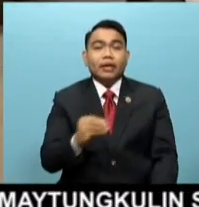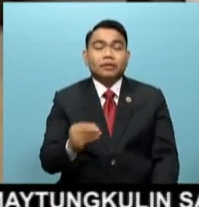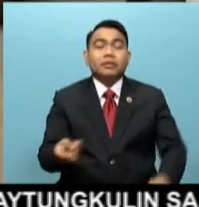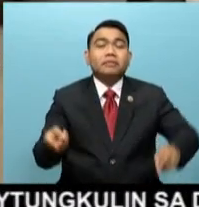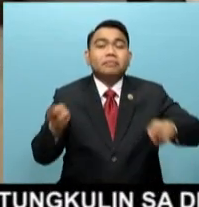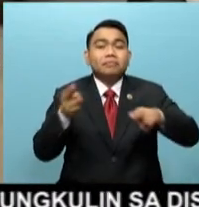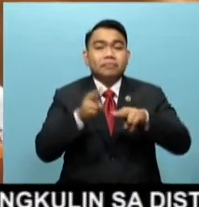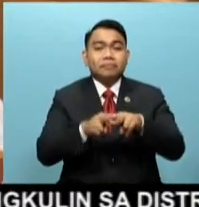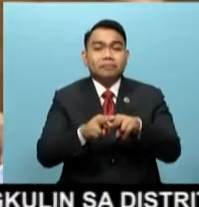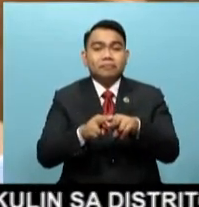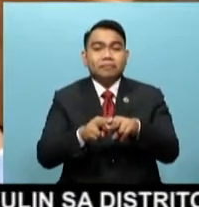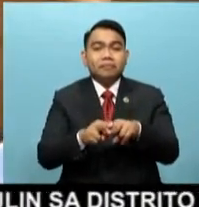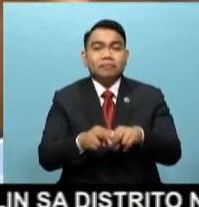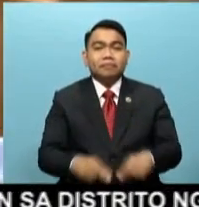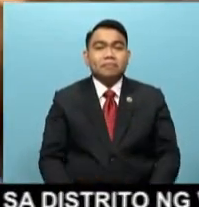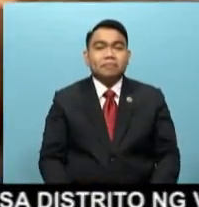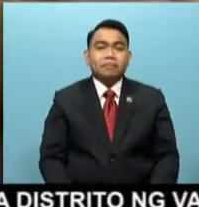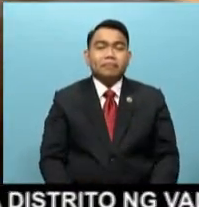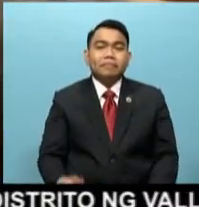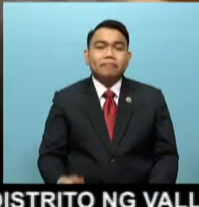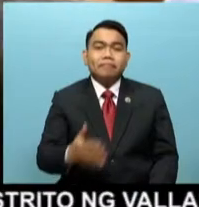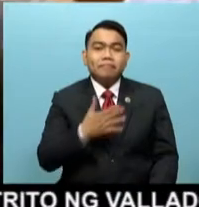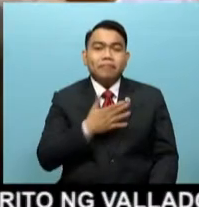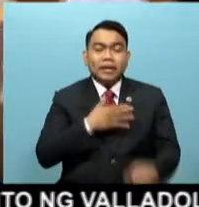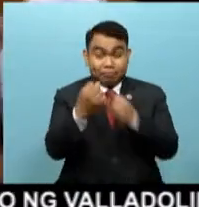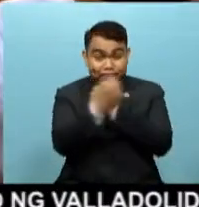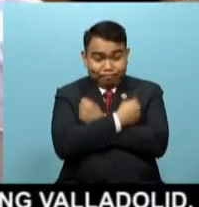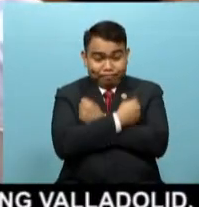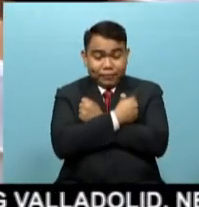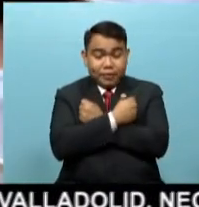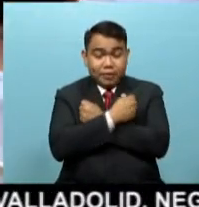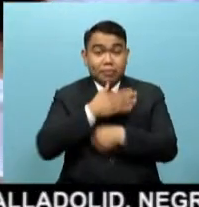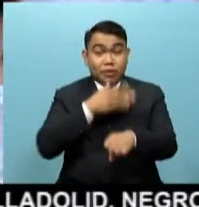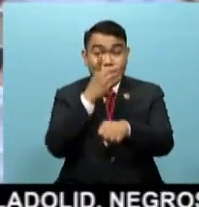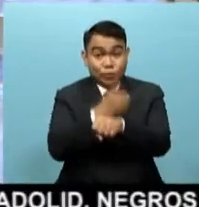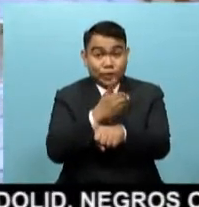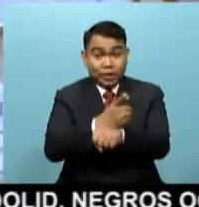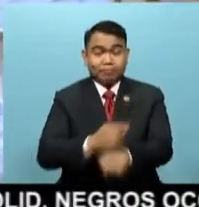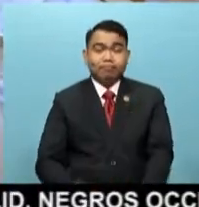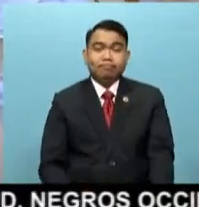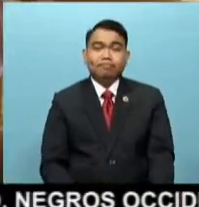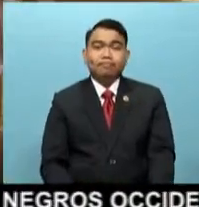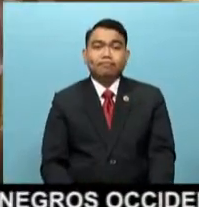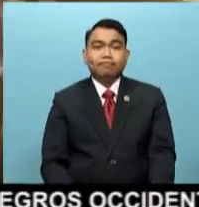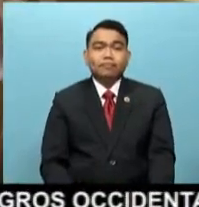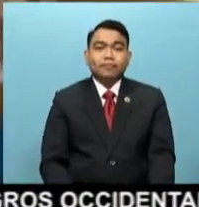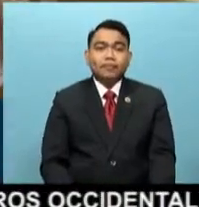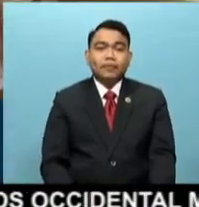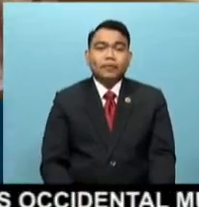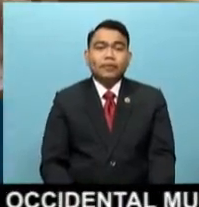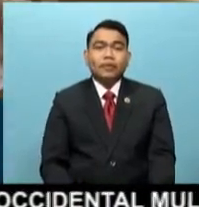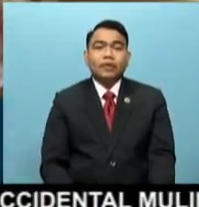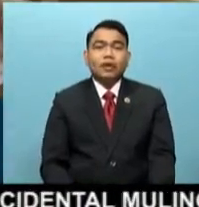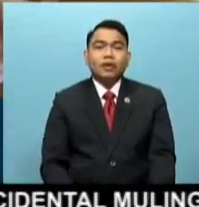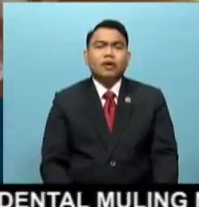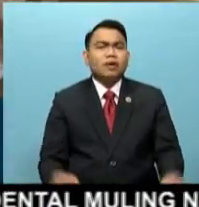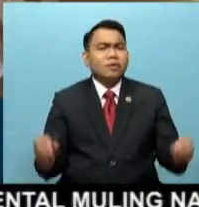nadagdagan po ang aking pagmamahal sa aking tungkulin. Kasi po, wala na pong masihigit pa po